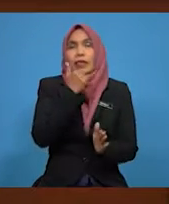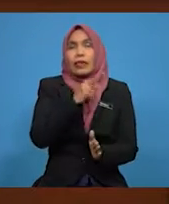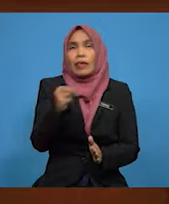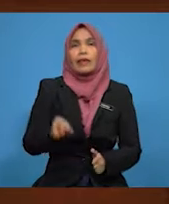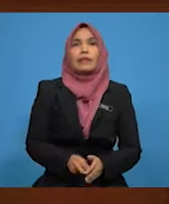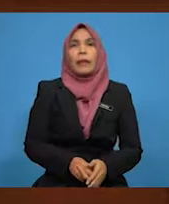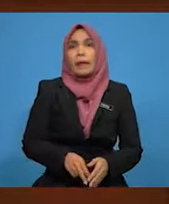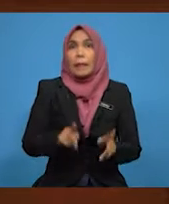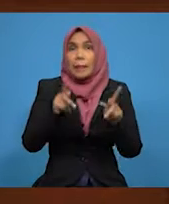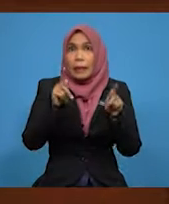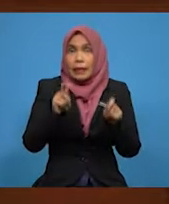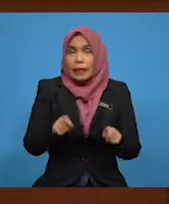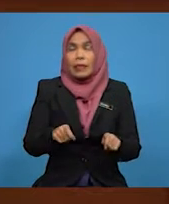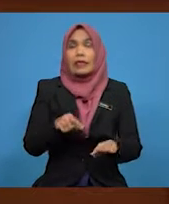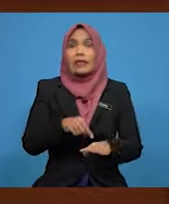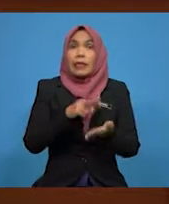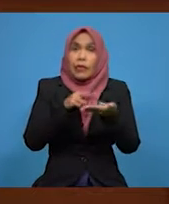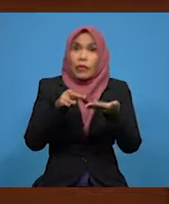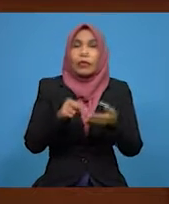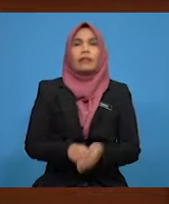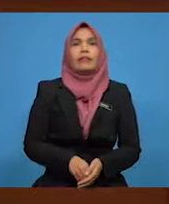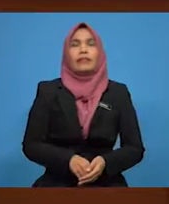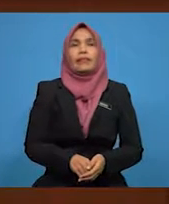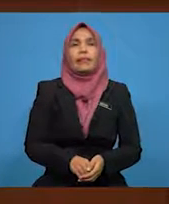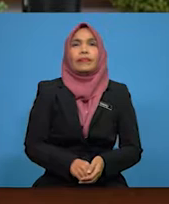diberi teguran serta nasihat terlebih dahulu.